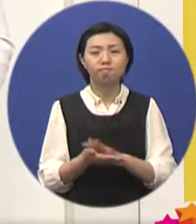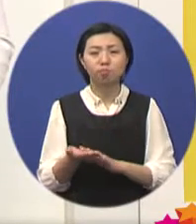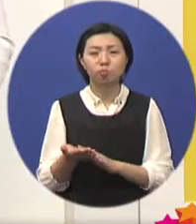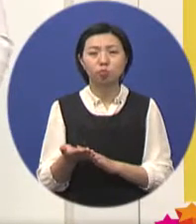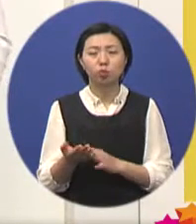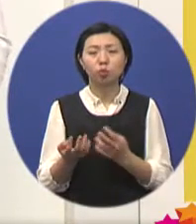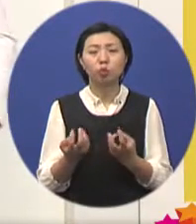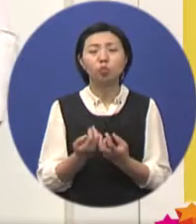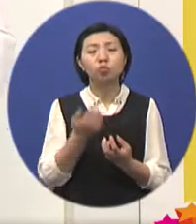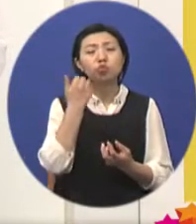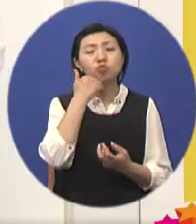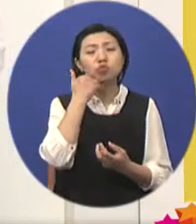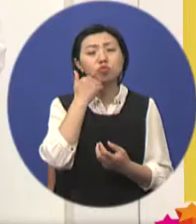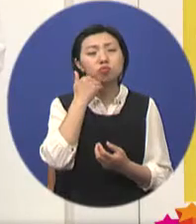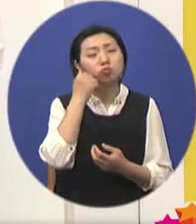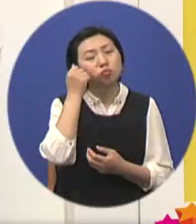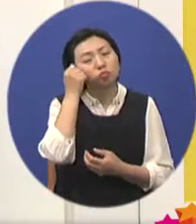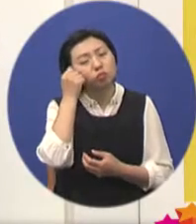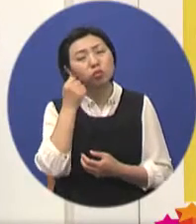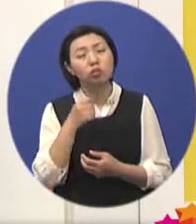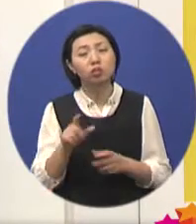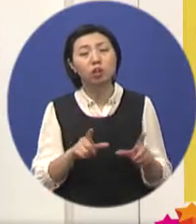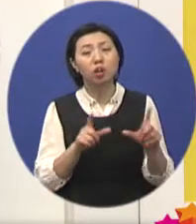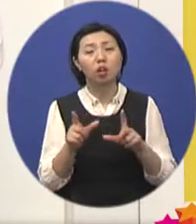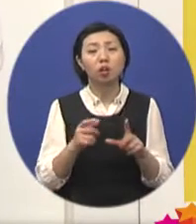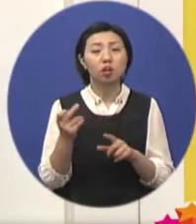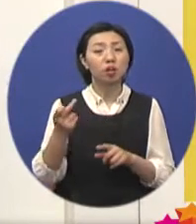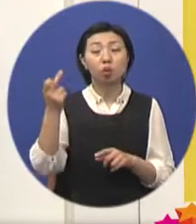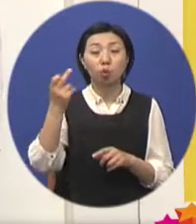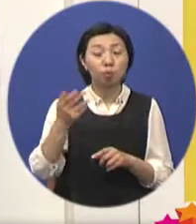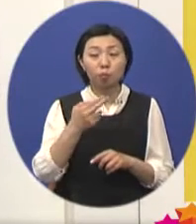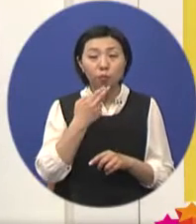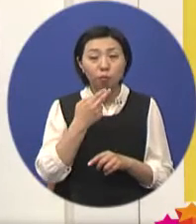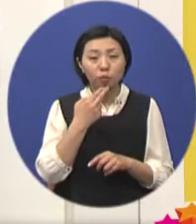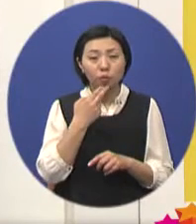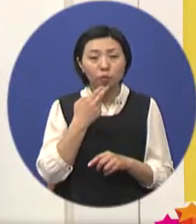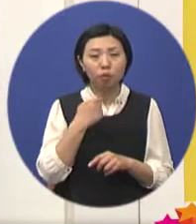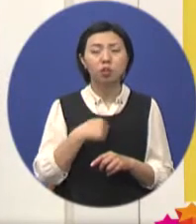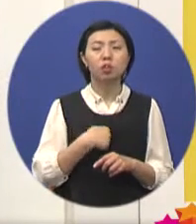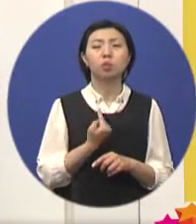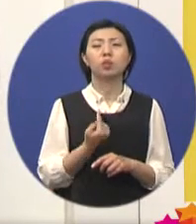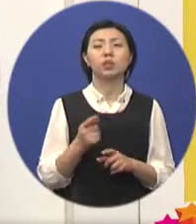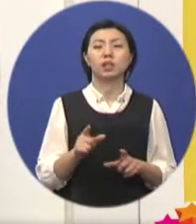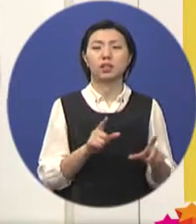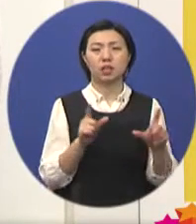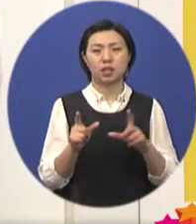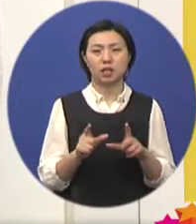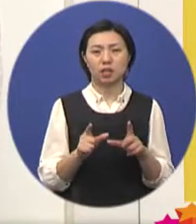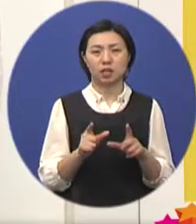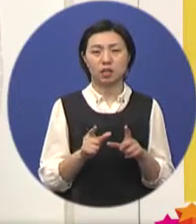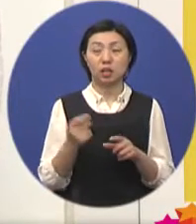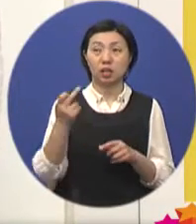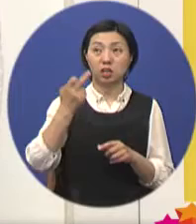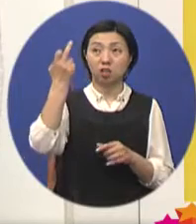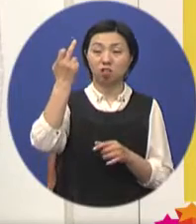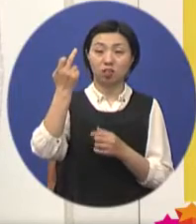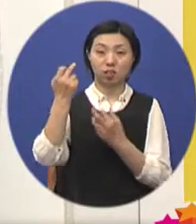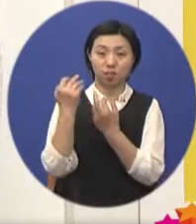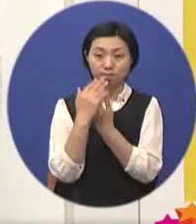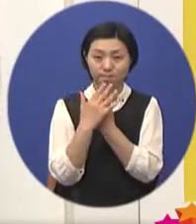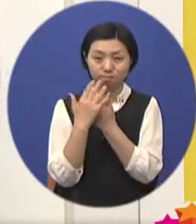혼자. 혼자서? 아. 형님인가 누가 계시지 않나요? 예, 형이 있어요. 형이 돌봐주고요? 예.